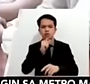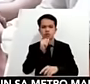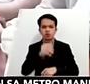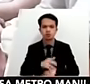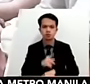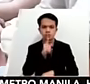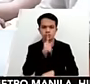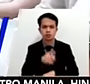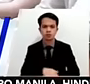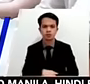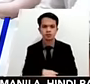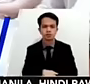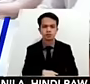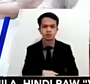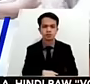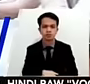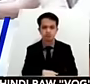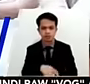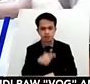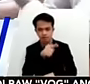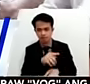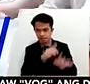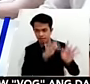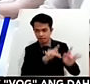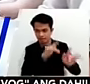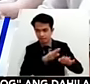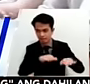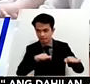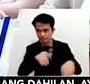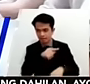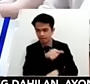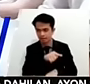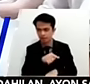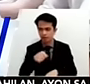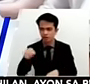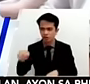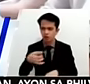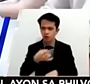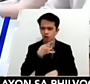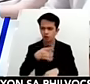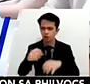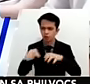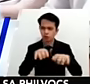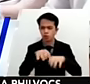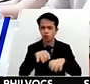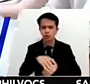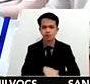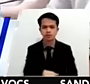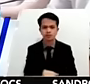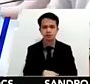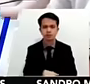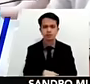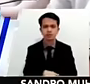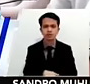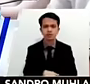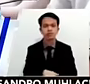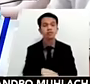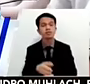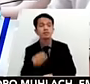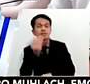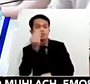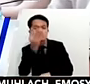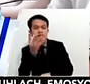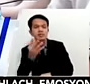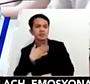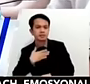Hindi na kayo naawa sa bata? Huh? Tapos lahat ng kababuyan ginawa niyo sa bata. Your Honor, with all due respect, please don't